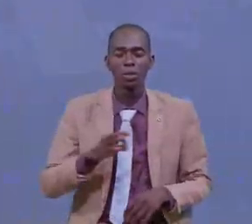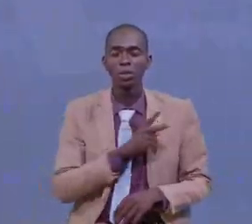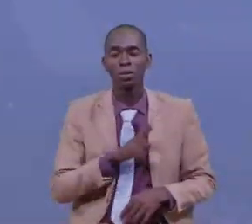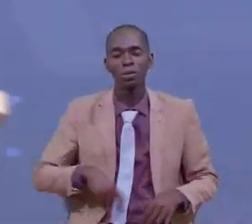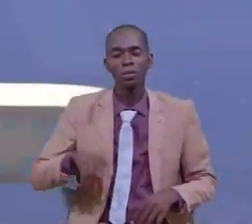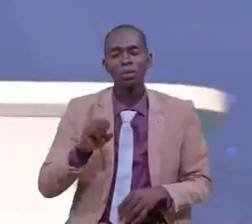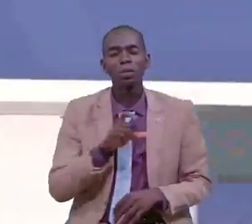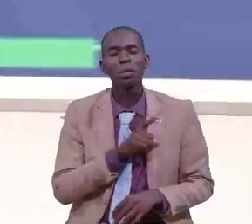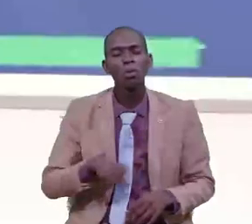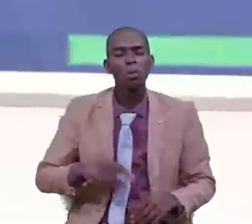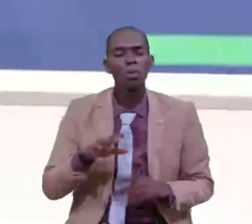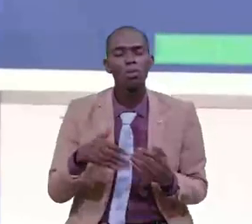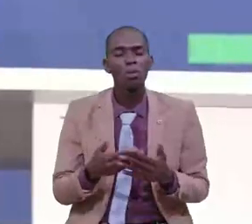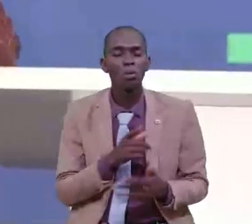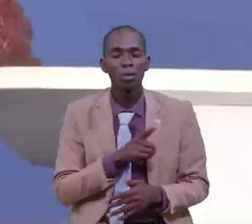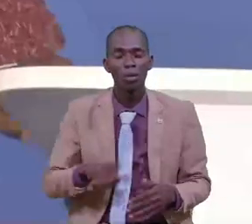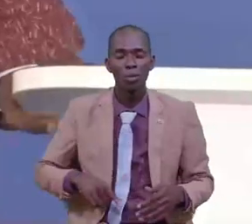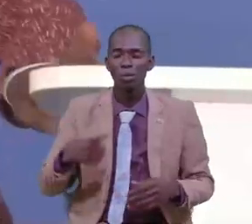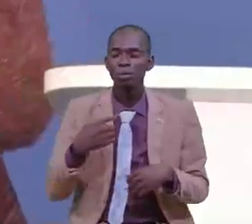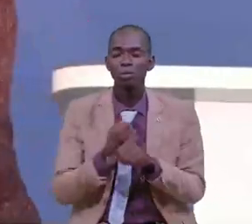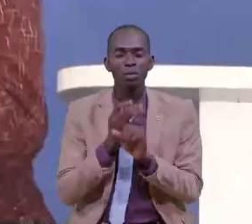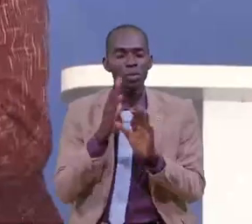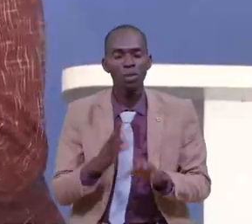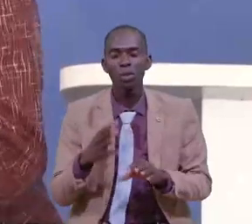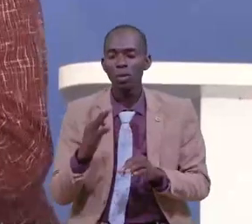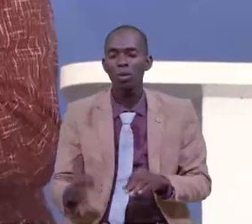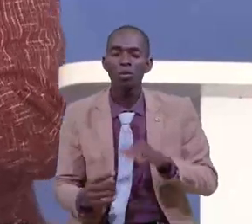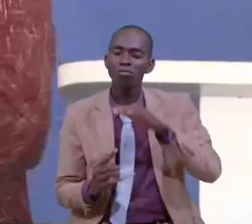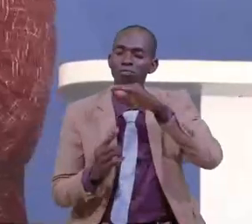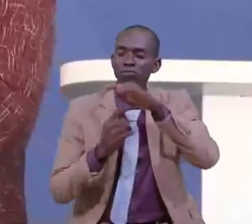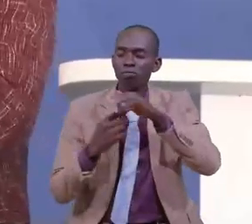rois, Seigneur des seigneurs, créateur des champions.